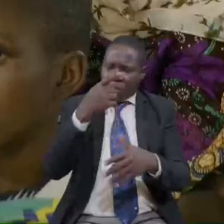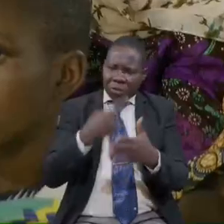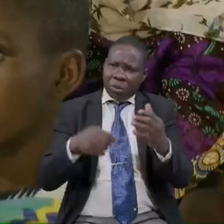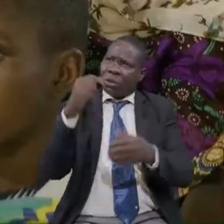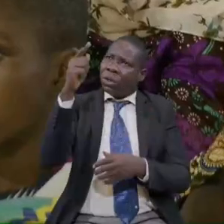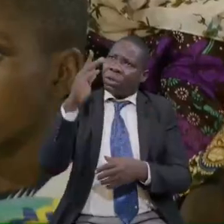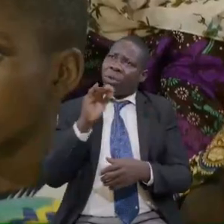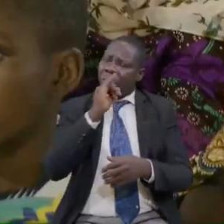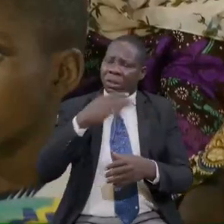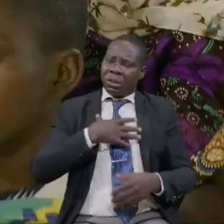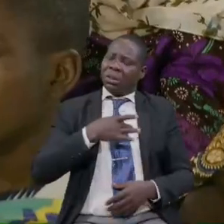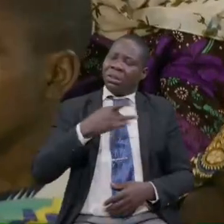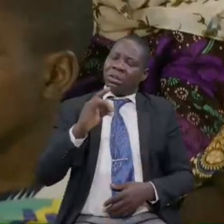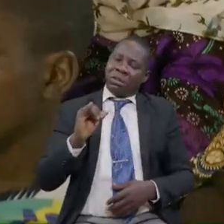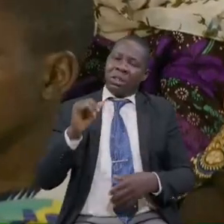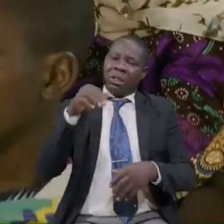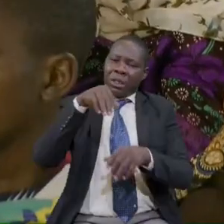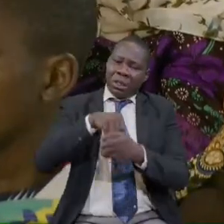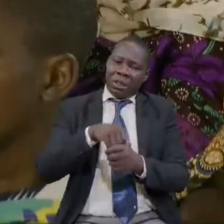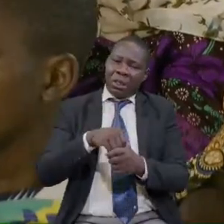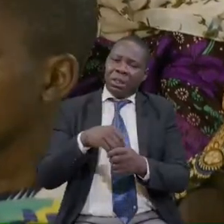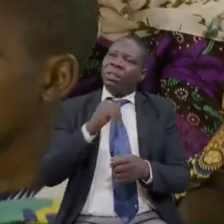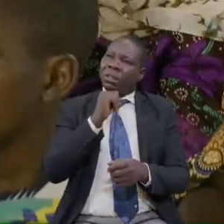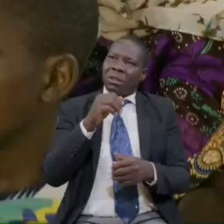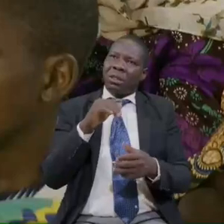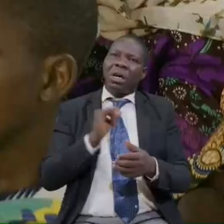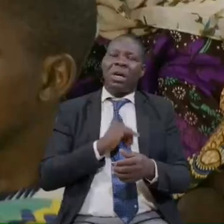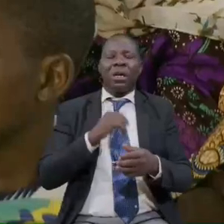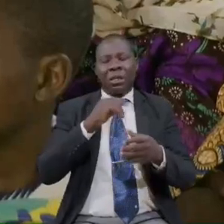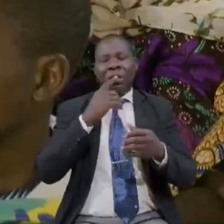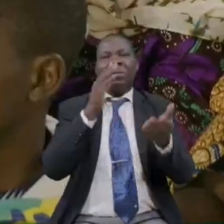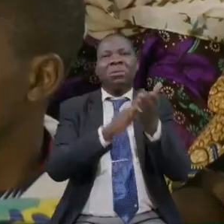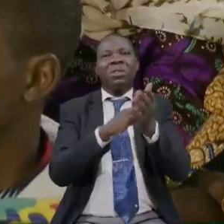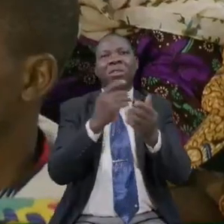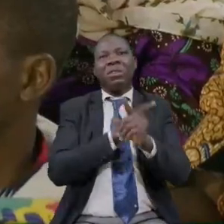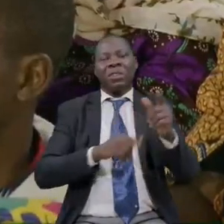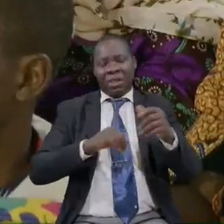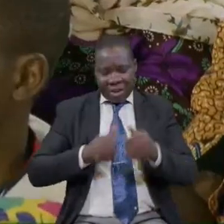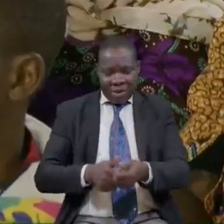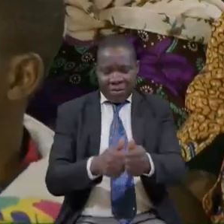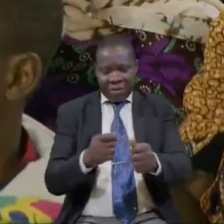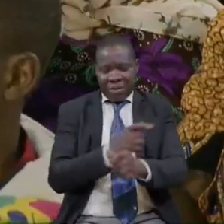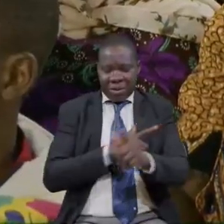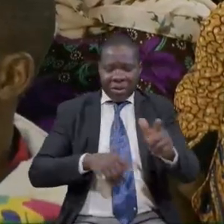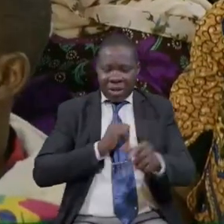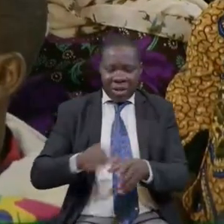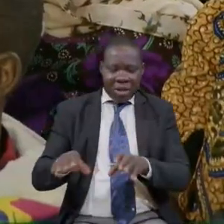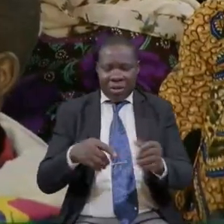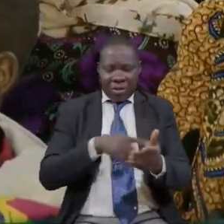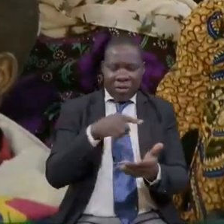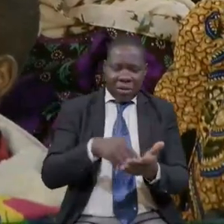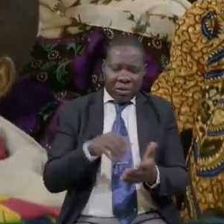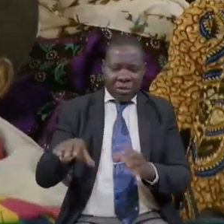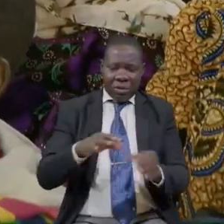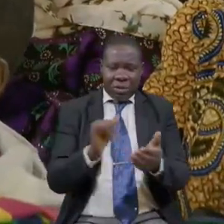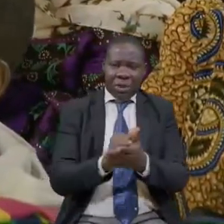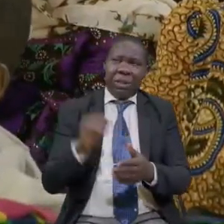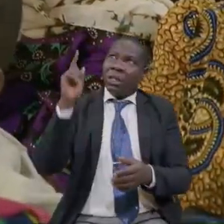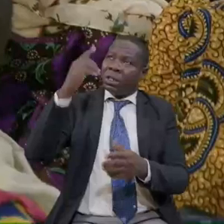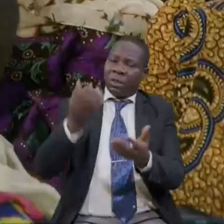pas que je loue le Seigneur, je suis le Seigneur, je fais ceci, je fais cela. Dieu veut vous